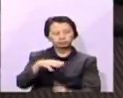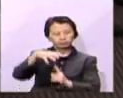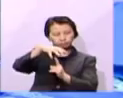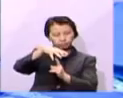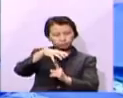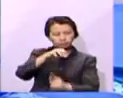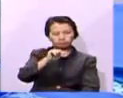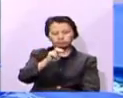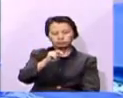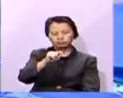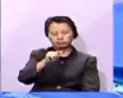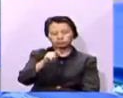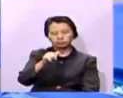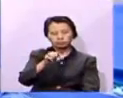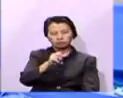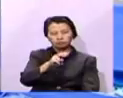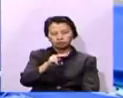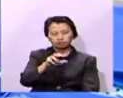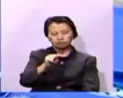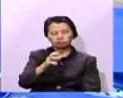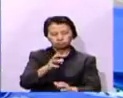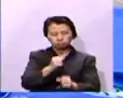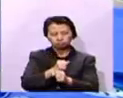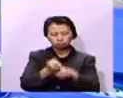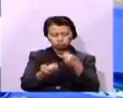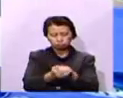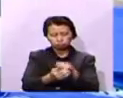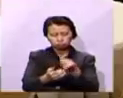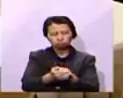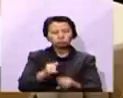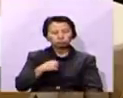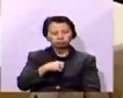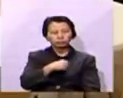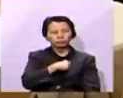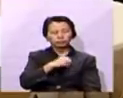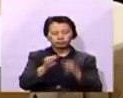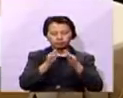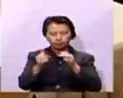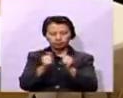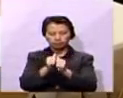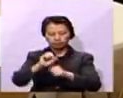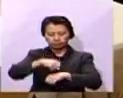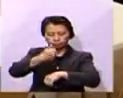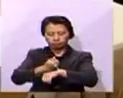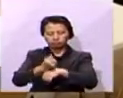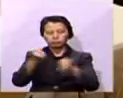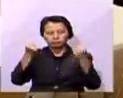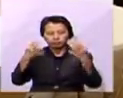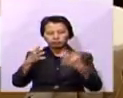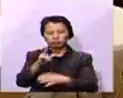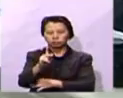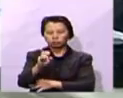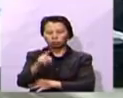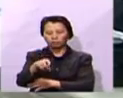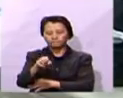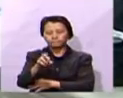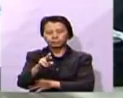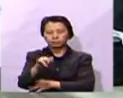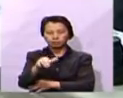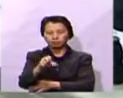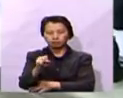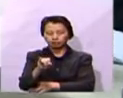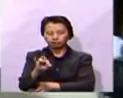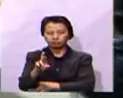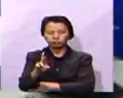Berhad Angkasa mampu meningkatkan perolehan ekonomi anggotanya. Jelasnya, dengan penubuhan lebih banyak koperasi rukun tetangga akan